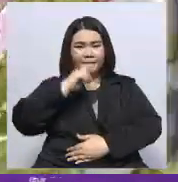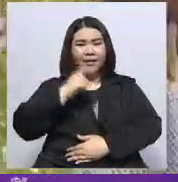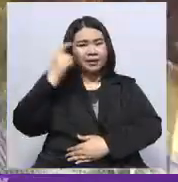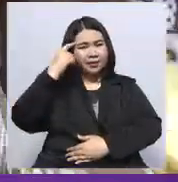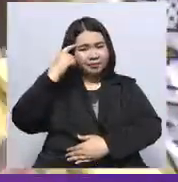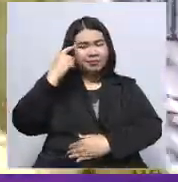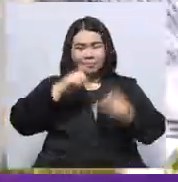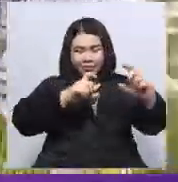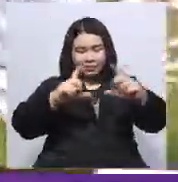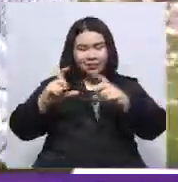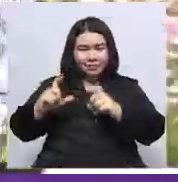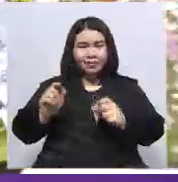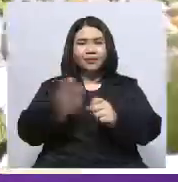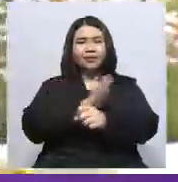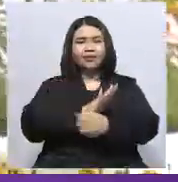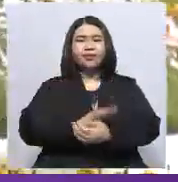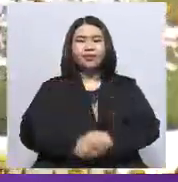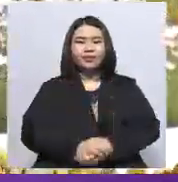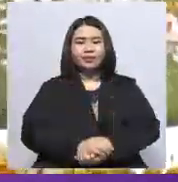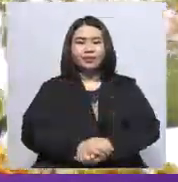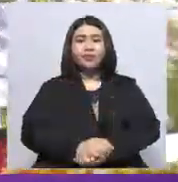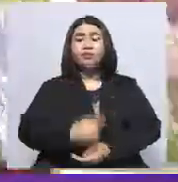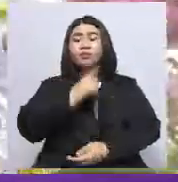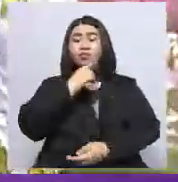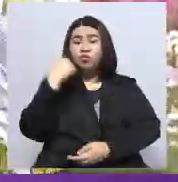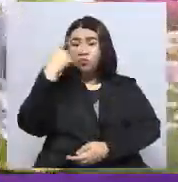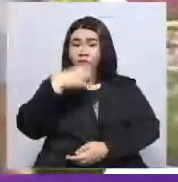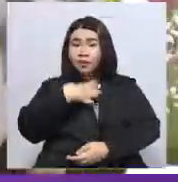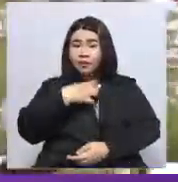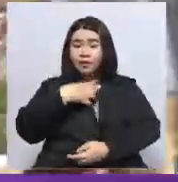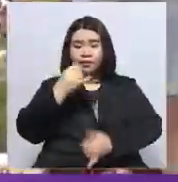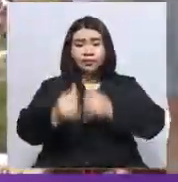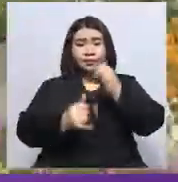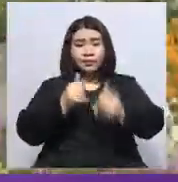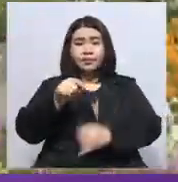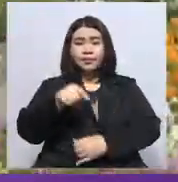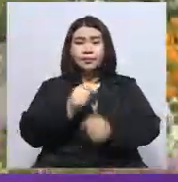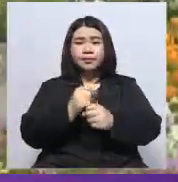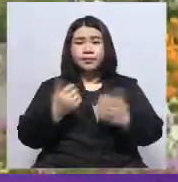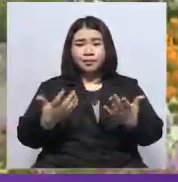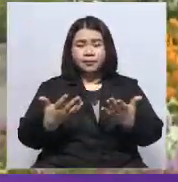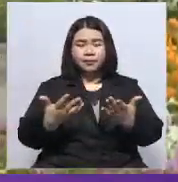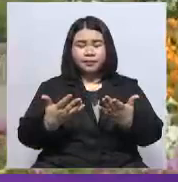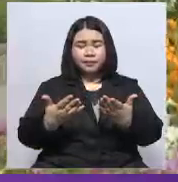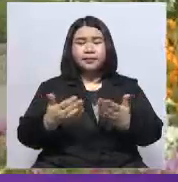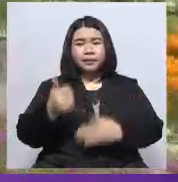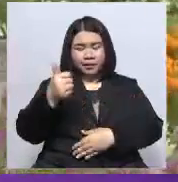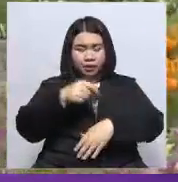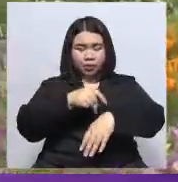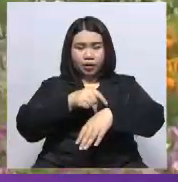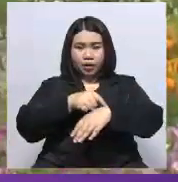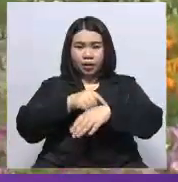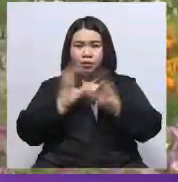าให้เต็มที่หน่อยค่ะสำหรับประชาชนที่สนใจจะเดินทางมานะคะก็สามารถมาได้จนถึงเว